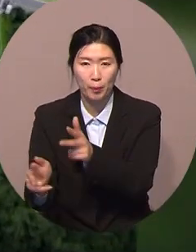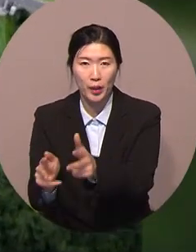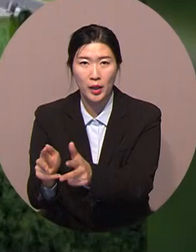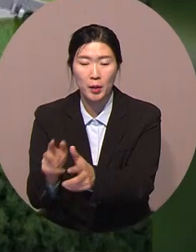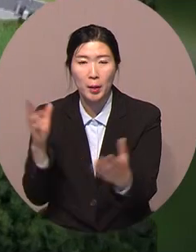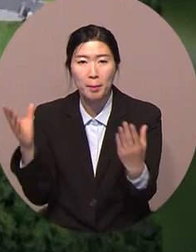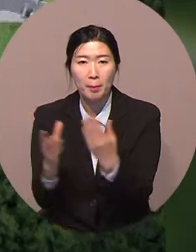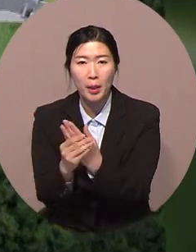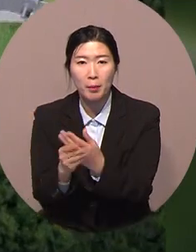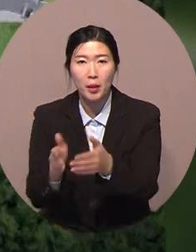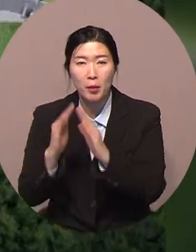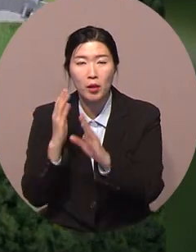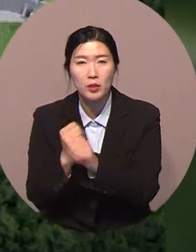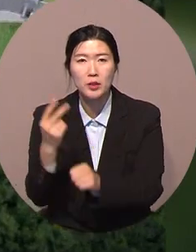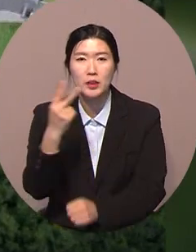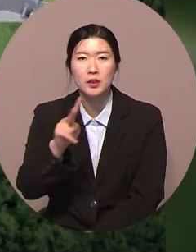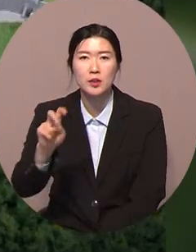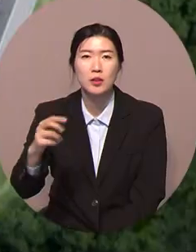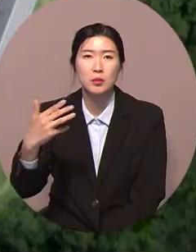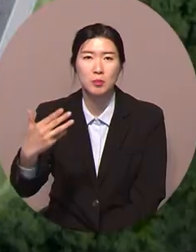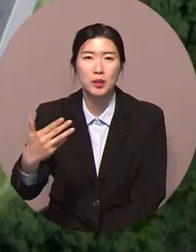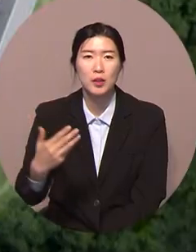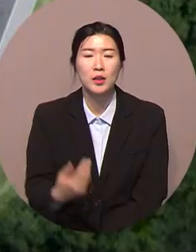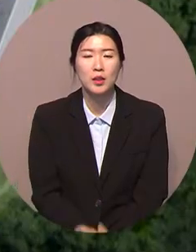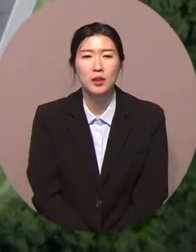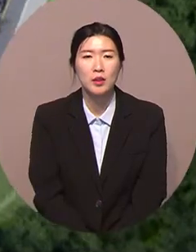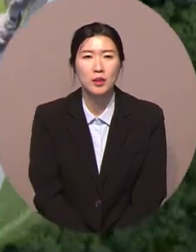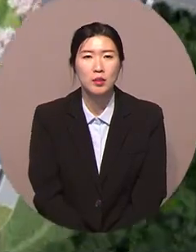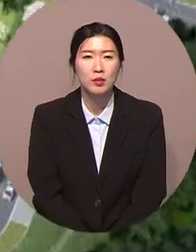2028년 준공이 목표입니다